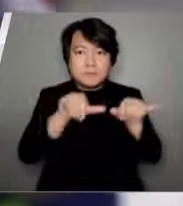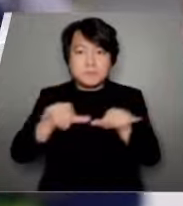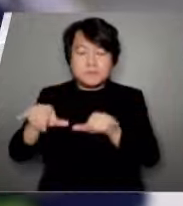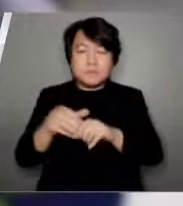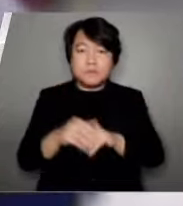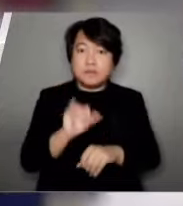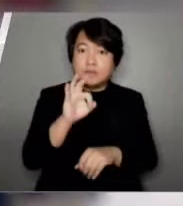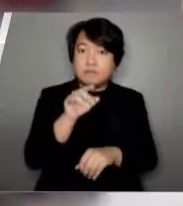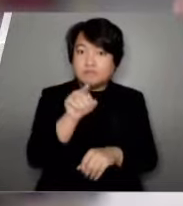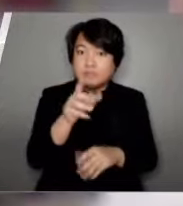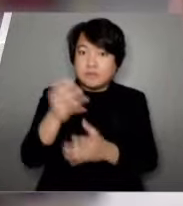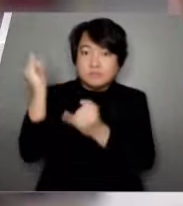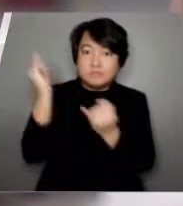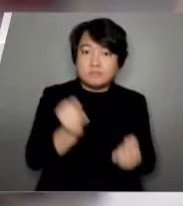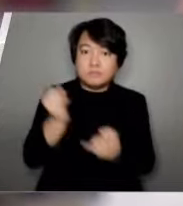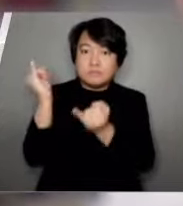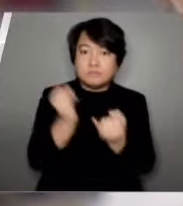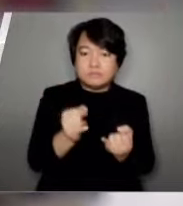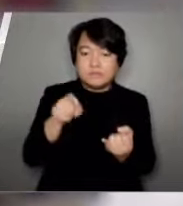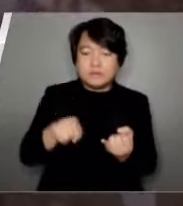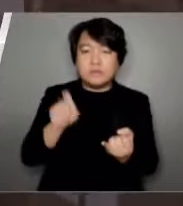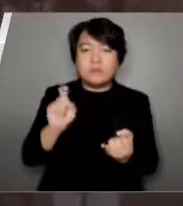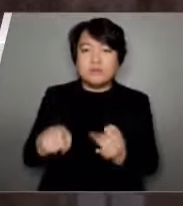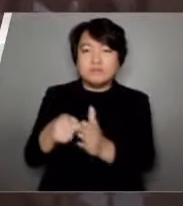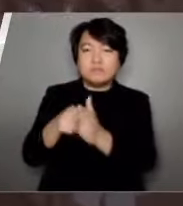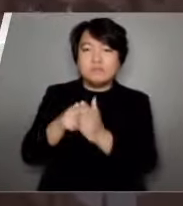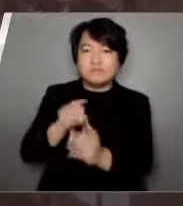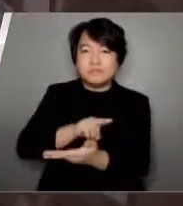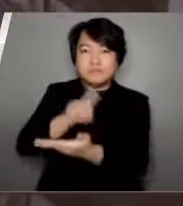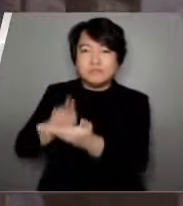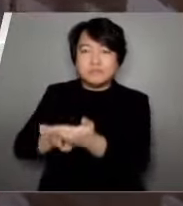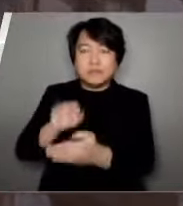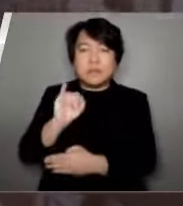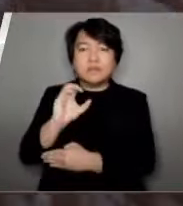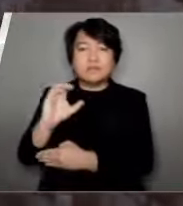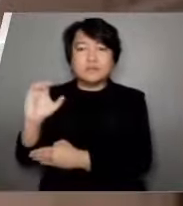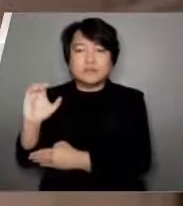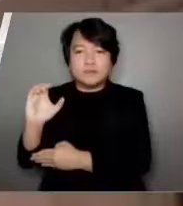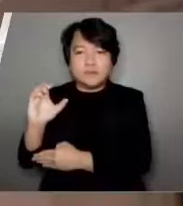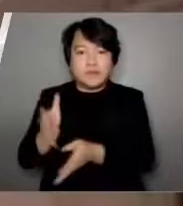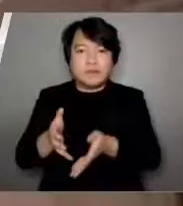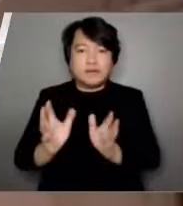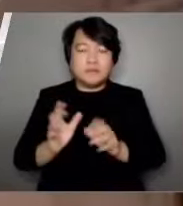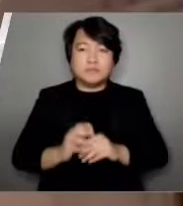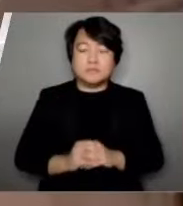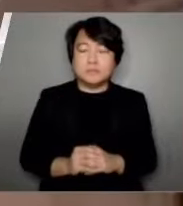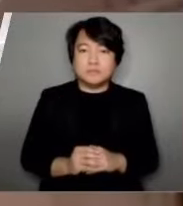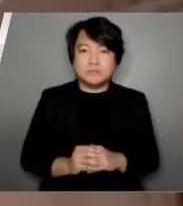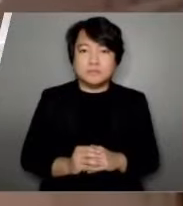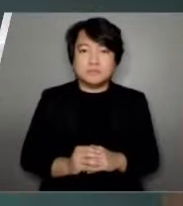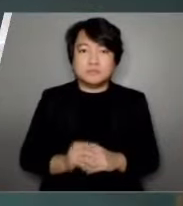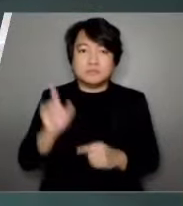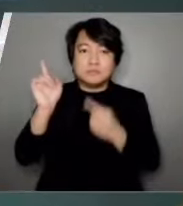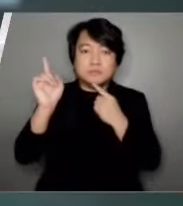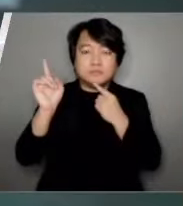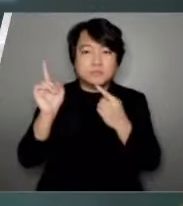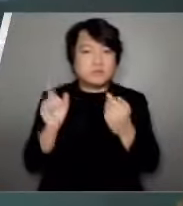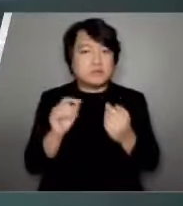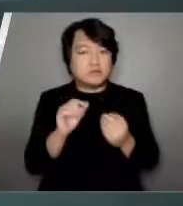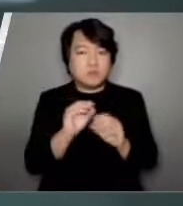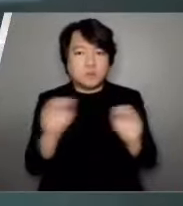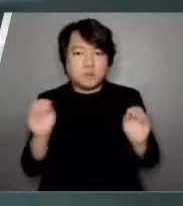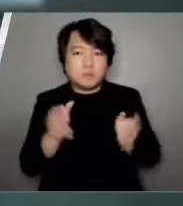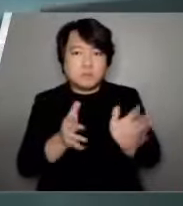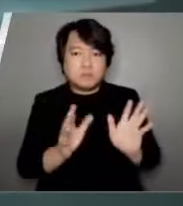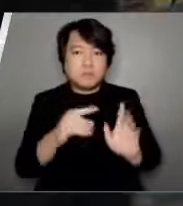ICC, yung Import Commodity Clearance. Wala rin daw permit, lisensya at safety mark ang mga warehouse. Hindi raw